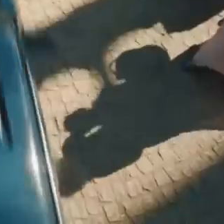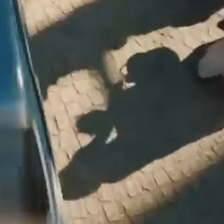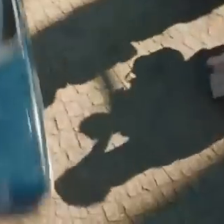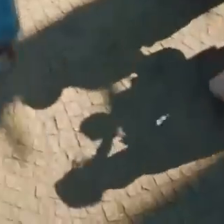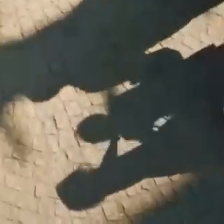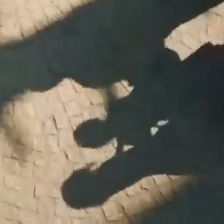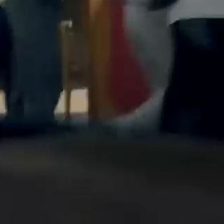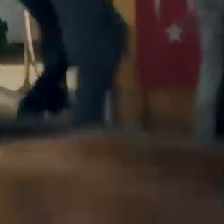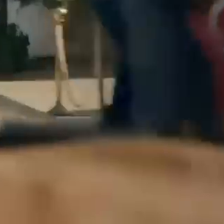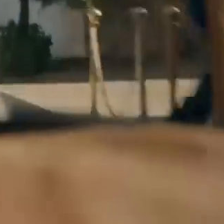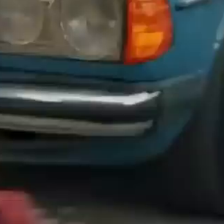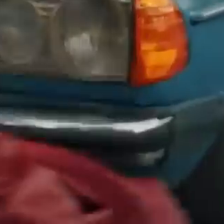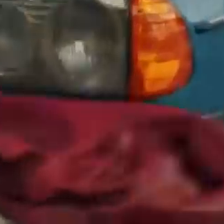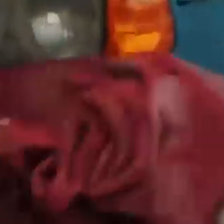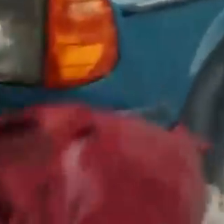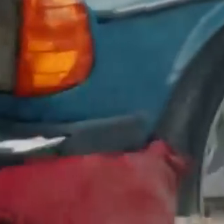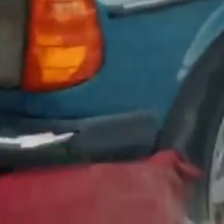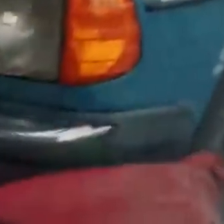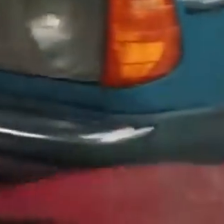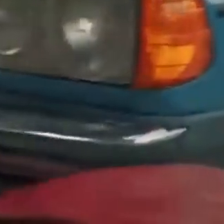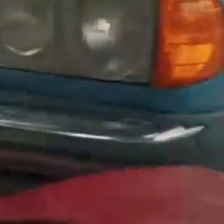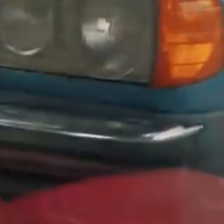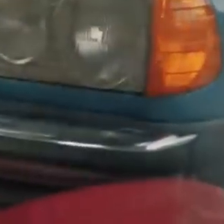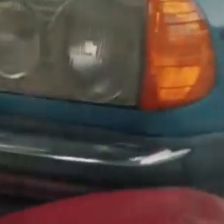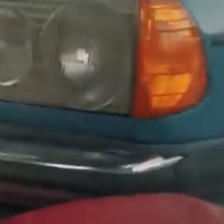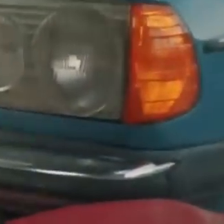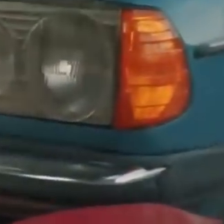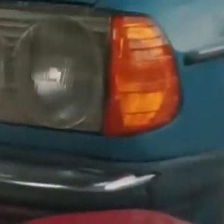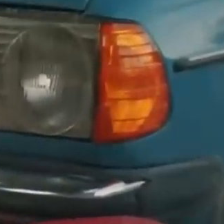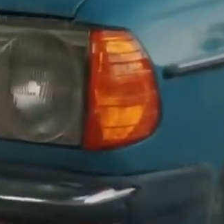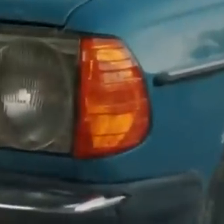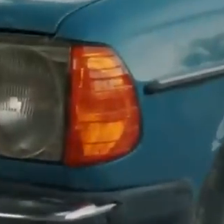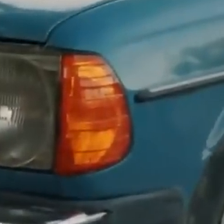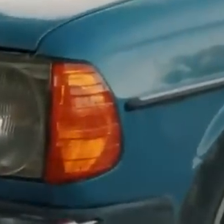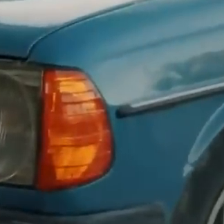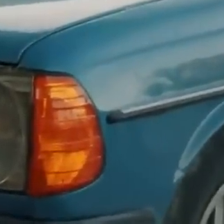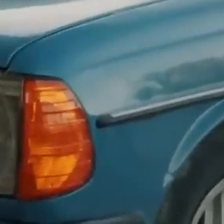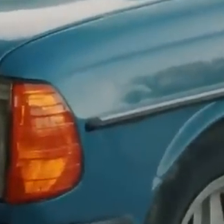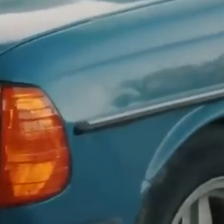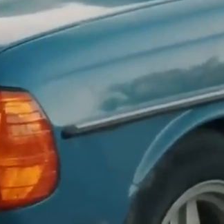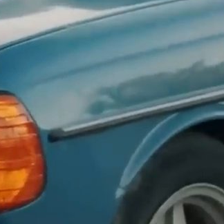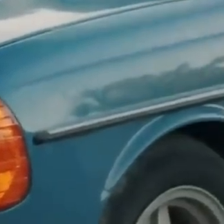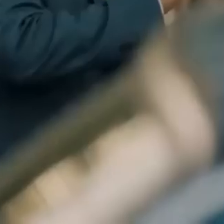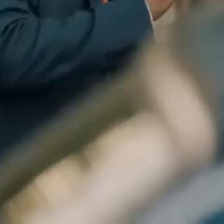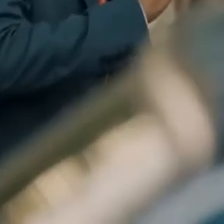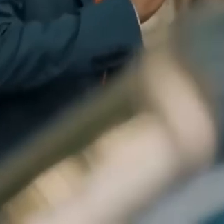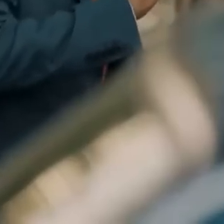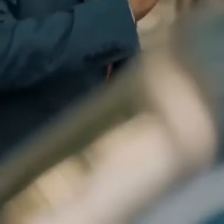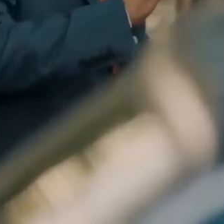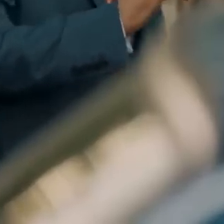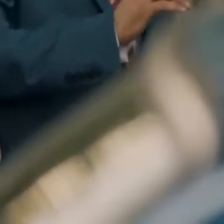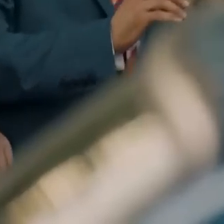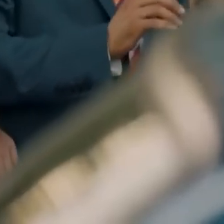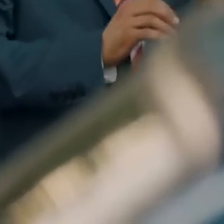Alana dalan Mercedes insanların arasından heykellere bodozlama daldı. Çil yavrusu misali kenarlara kaçılırlarken heykeller